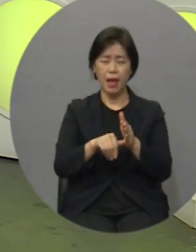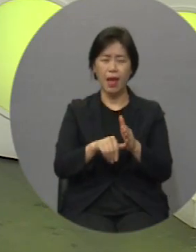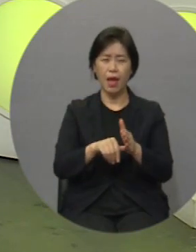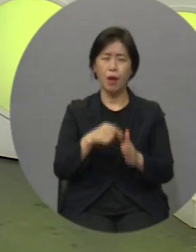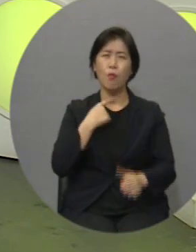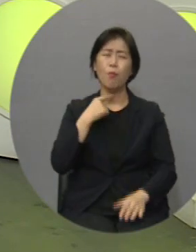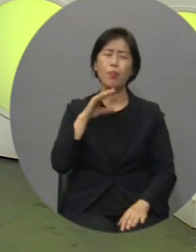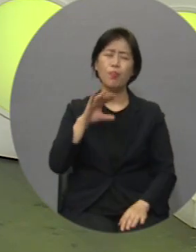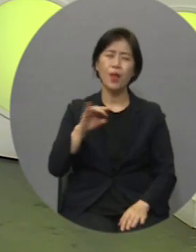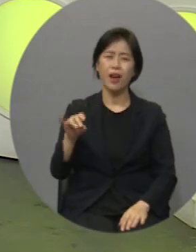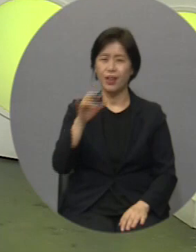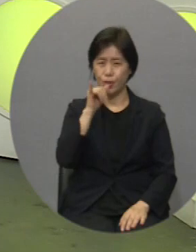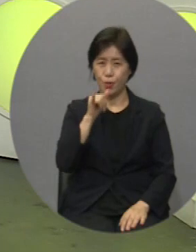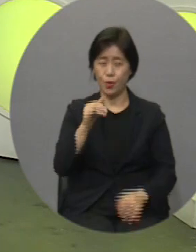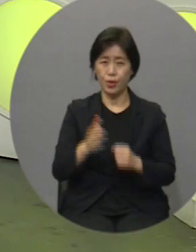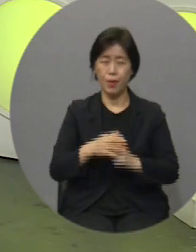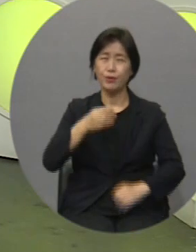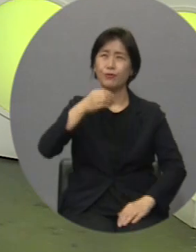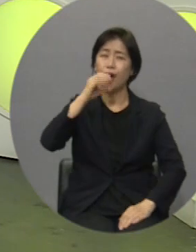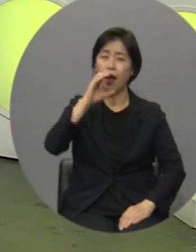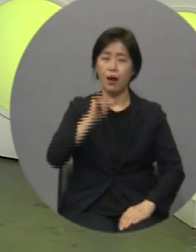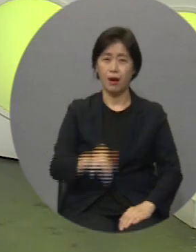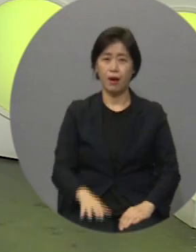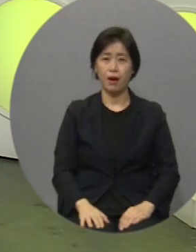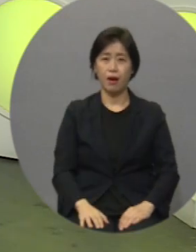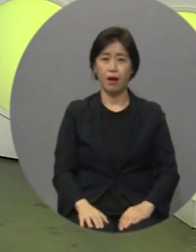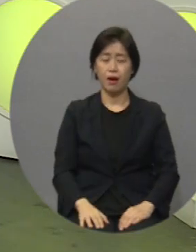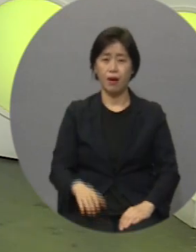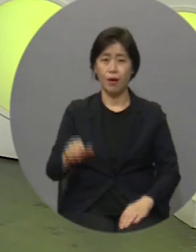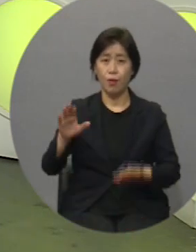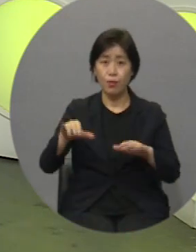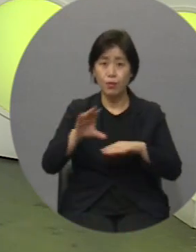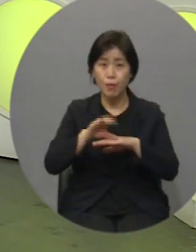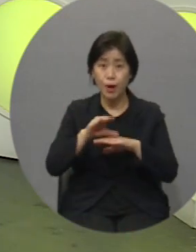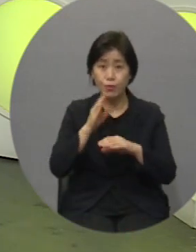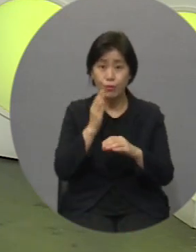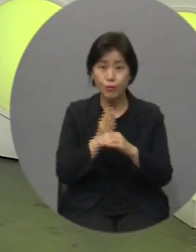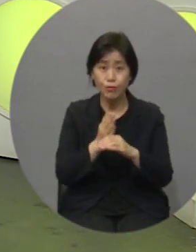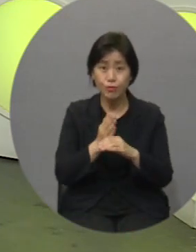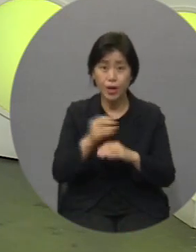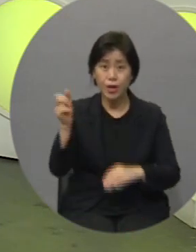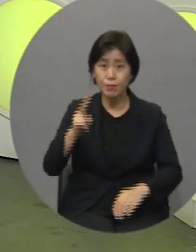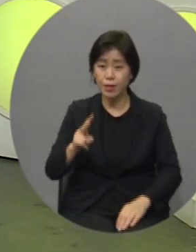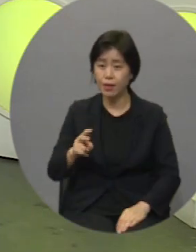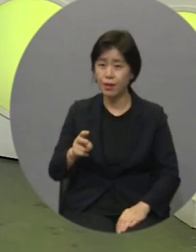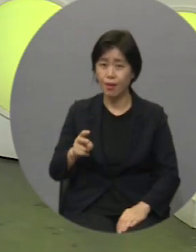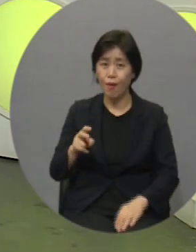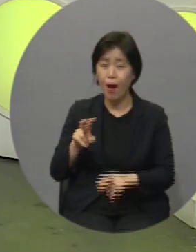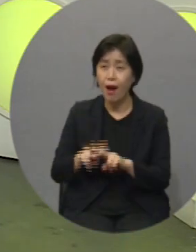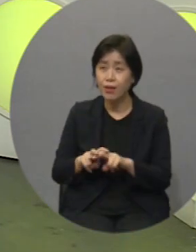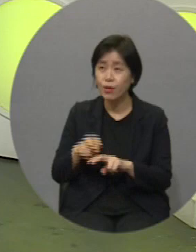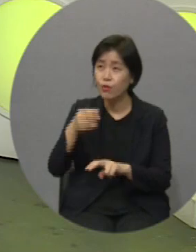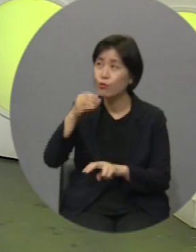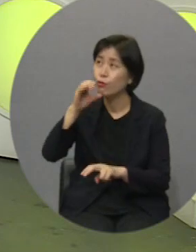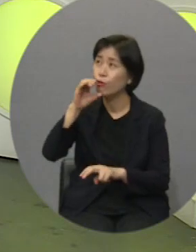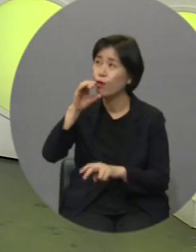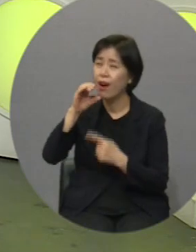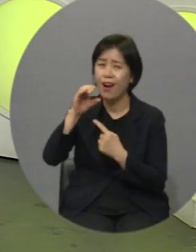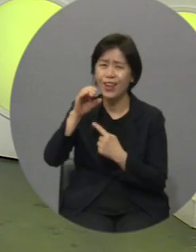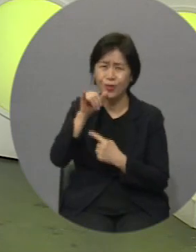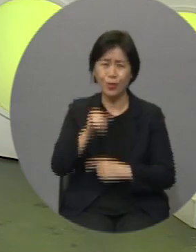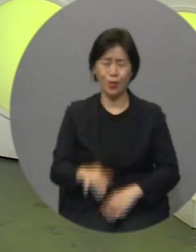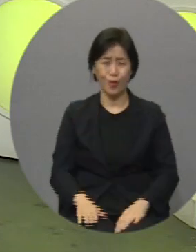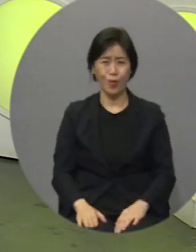물도 좀 마시고 해야 돼요. 네, 나 갑자기 네. 생방송 도중에 그렇죠. 앉아갖고 뒤로 돌길래 네. 아유 뭘 분장을 하시려나 그랬더니 네. 물 마셨다. 물